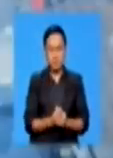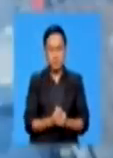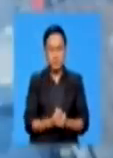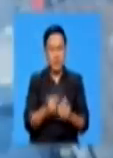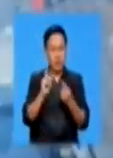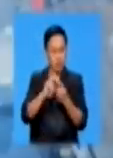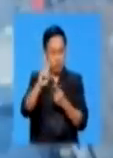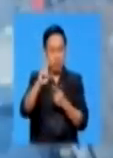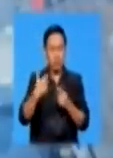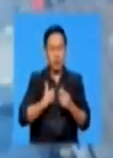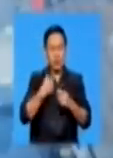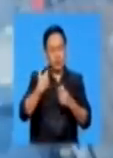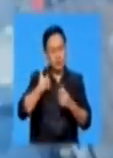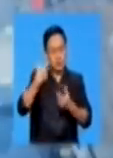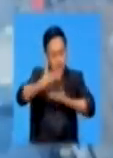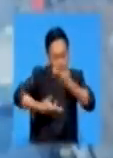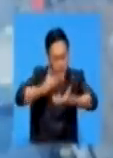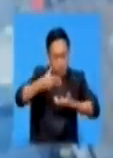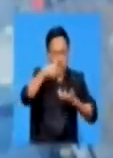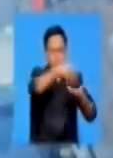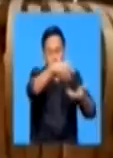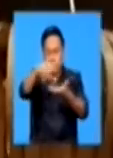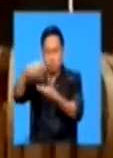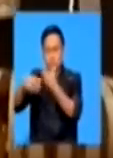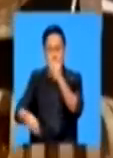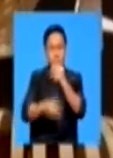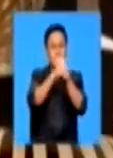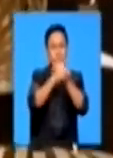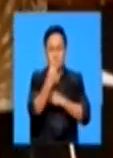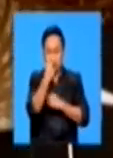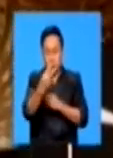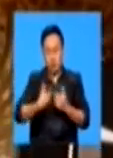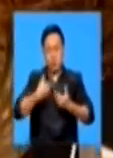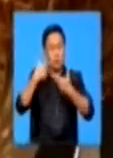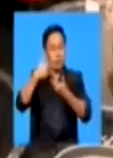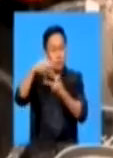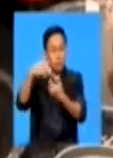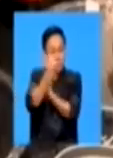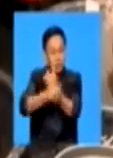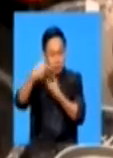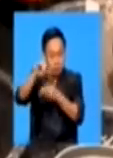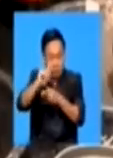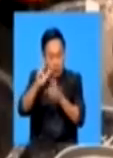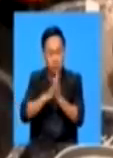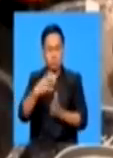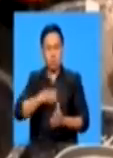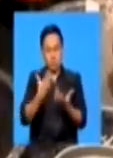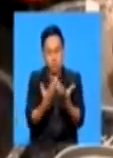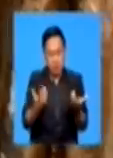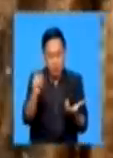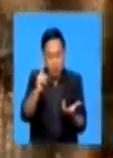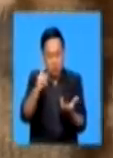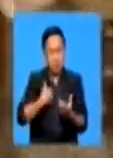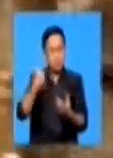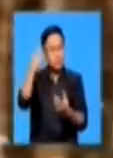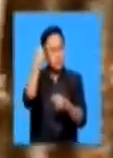ดขยายตลาดส่งออกเชิงรุกโดยใช้ความต้องการของตลาดเป็นตัวนำการผลิตหรือกำหนดสินค้าบริการที่จะผลักดันการส่ง